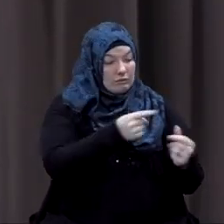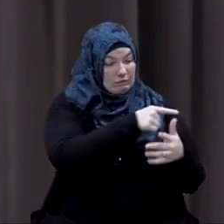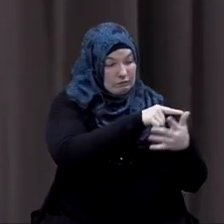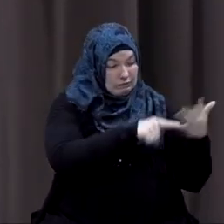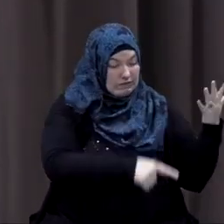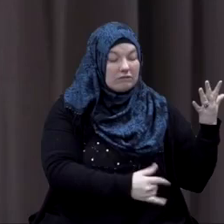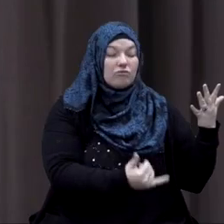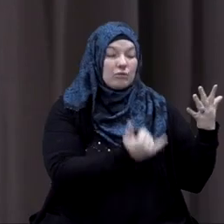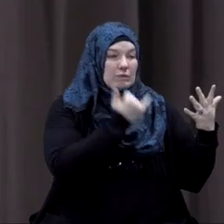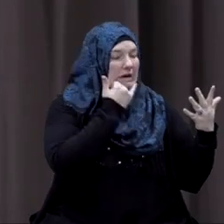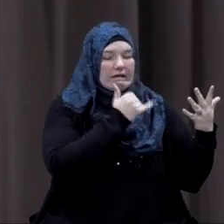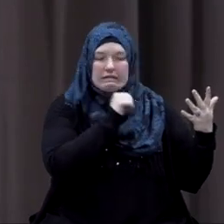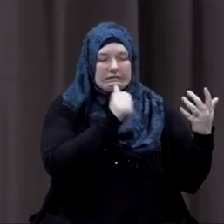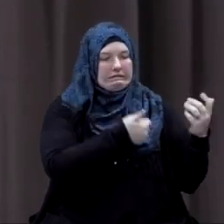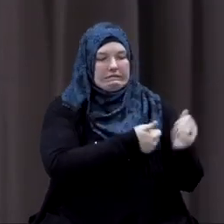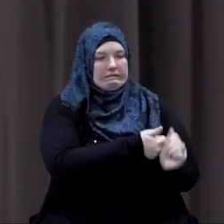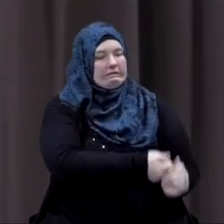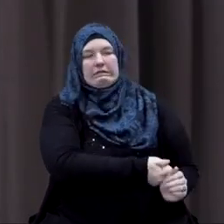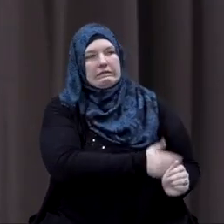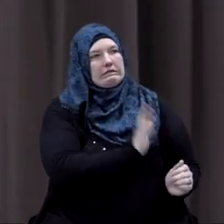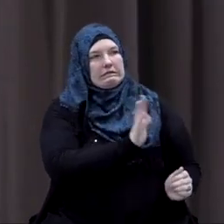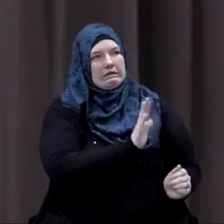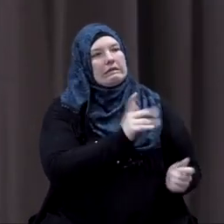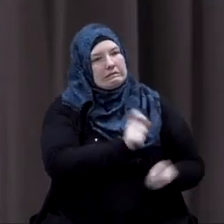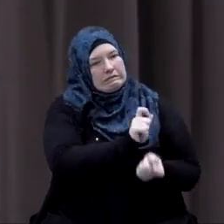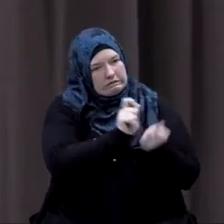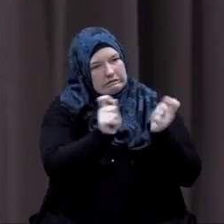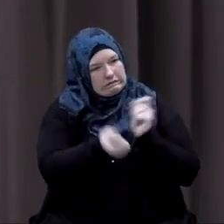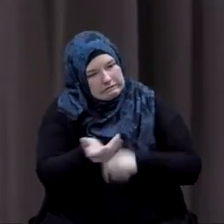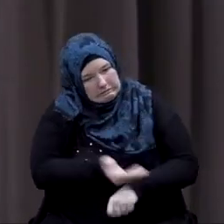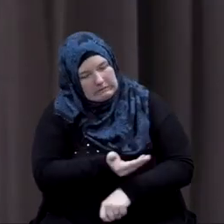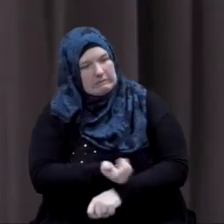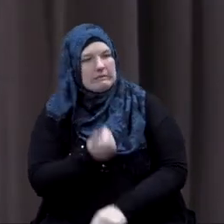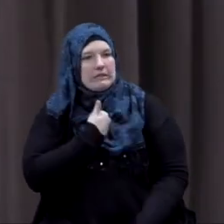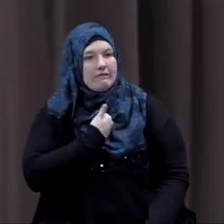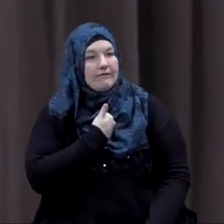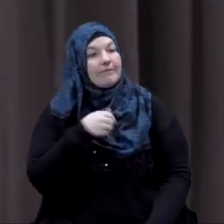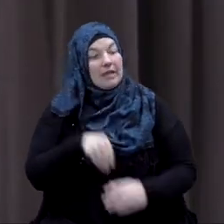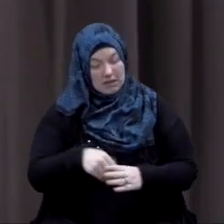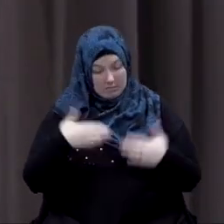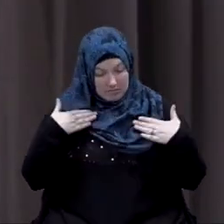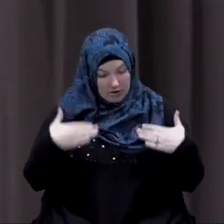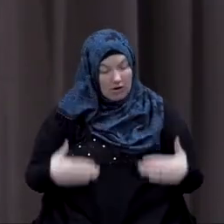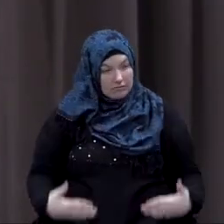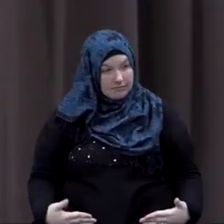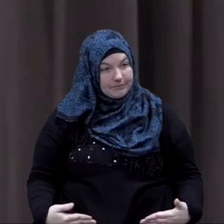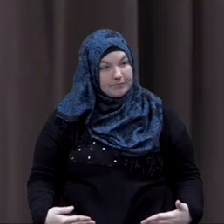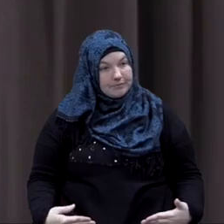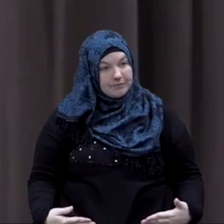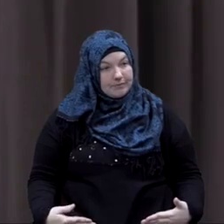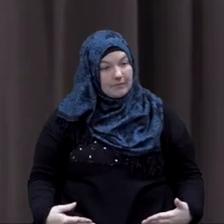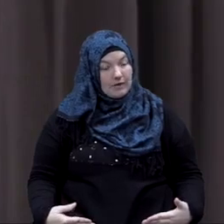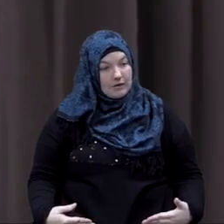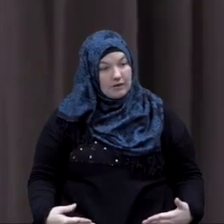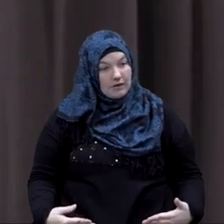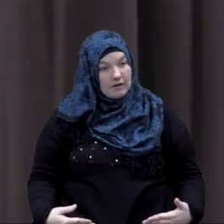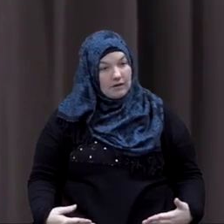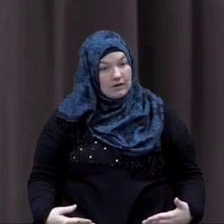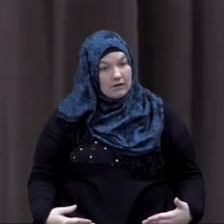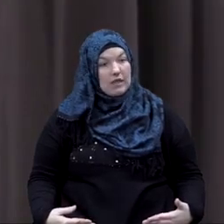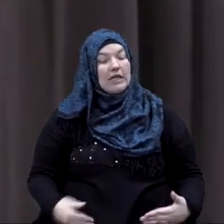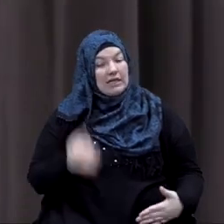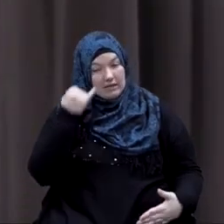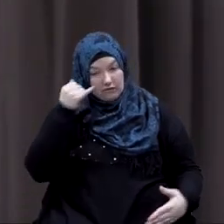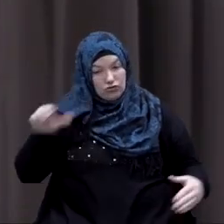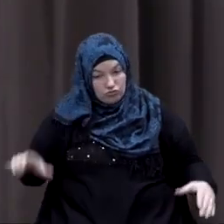فَسَدَ الْجَسَدُ كُلُّهُ أَلَا وَهِيَ الْقَلْبُ. In the body, there is a part that if it is righteous